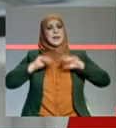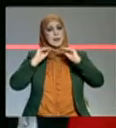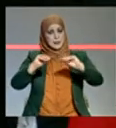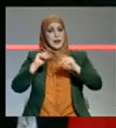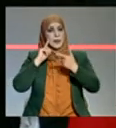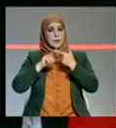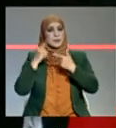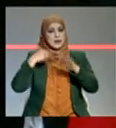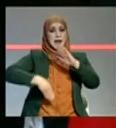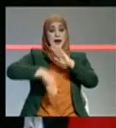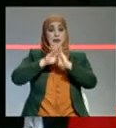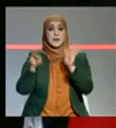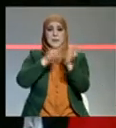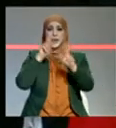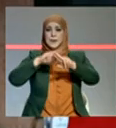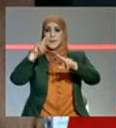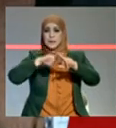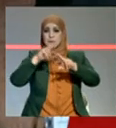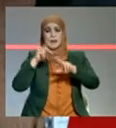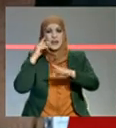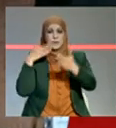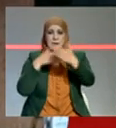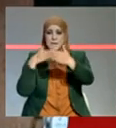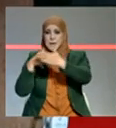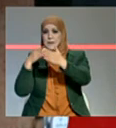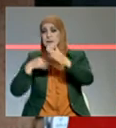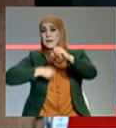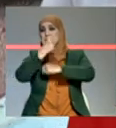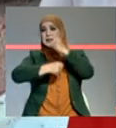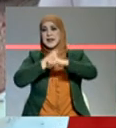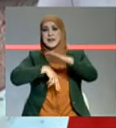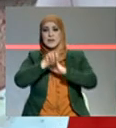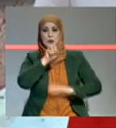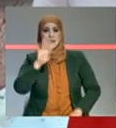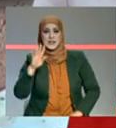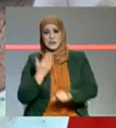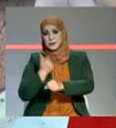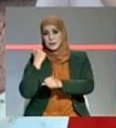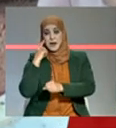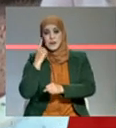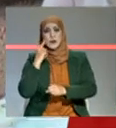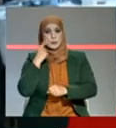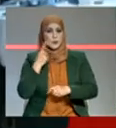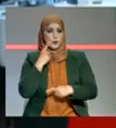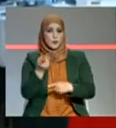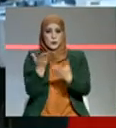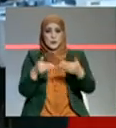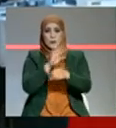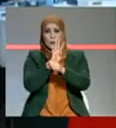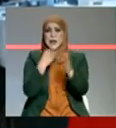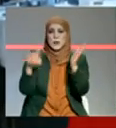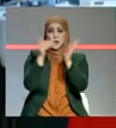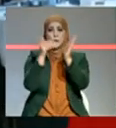قصد إعادة إطلاق مسار الإصلاح الذي تعطل منذ سنة 2015 واستغلال ما أظهرته جائحة كوفيد من